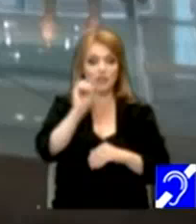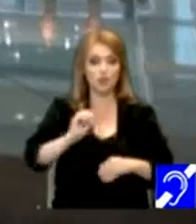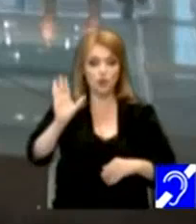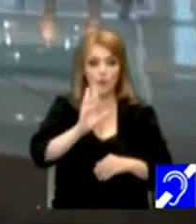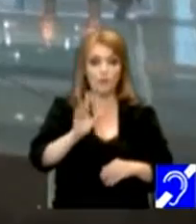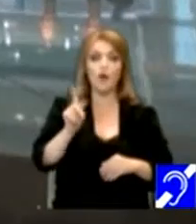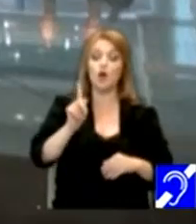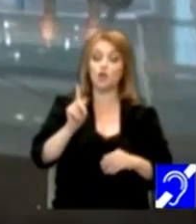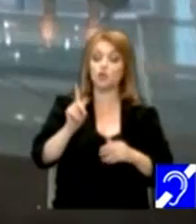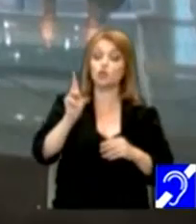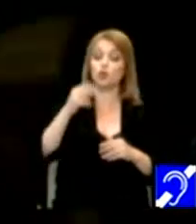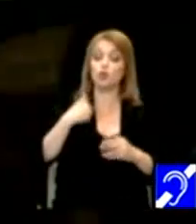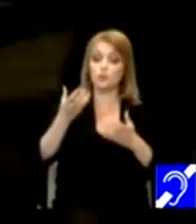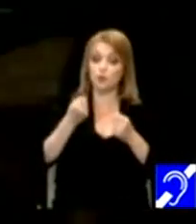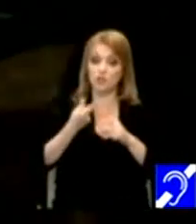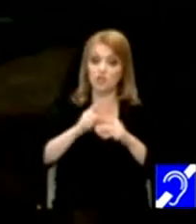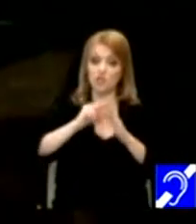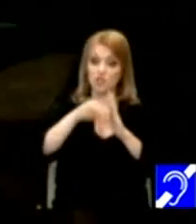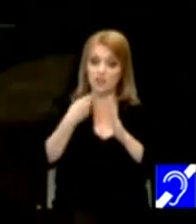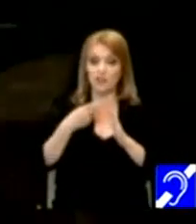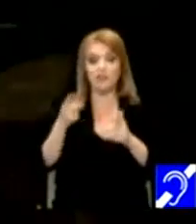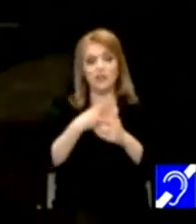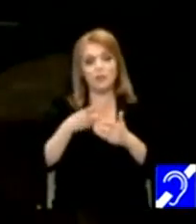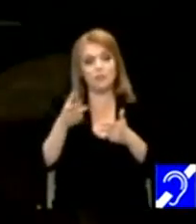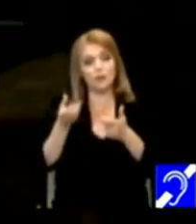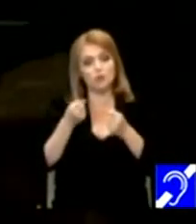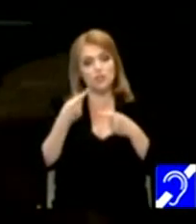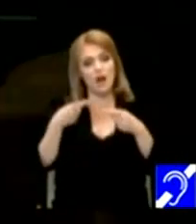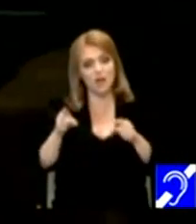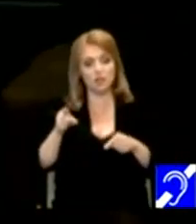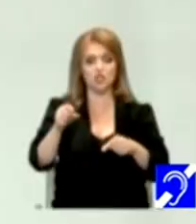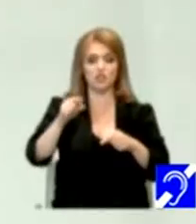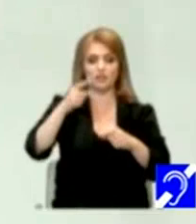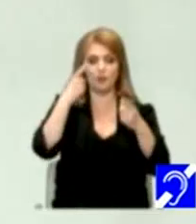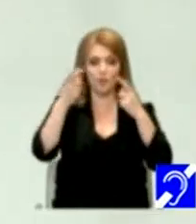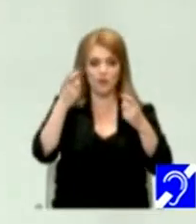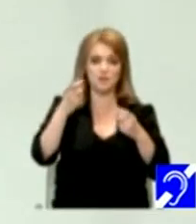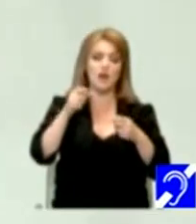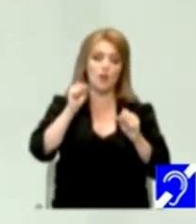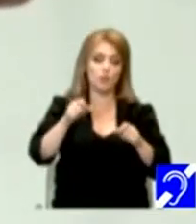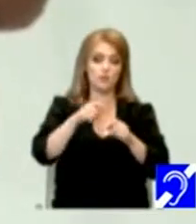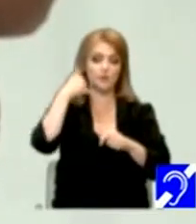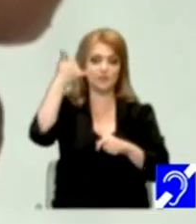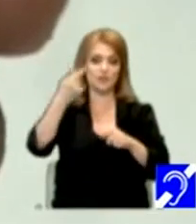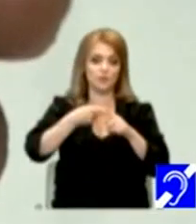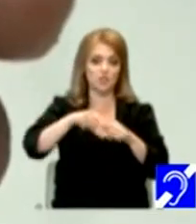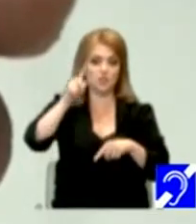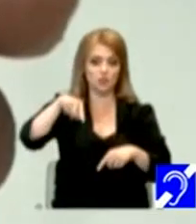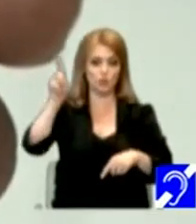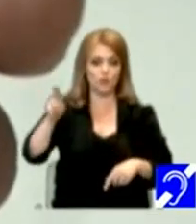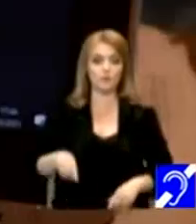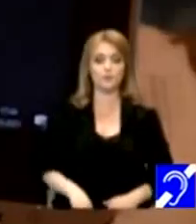emiterea certificatelor sau obținerea altor informații privind utilizarea lor, a fost deschis un call center la numărul de